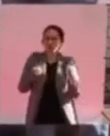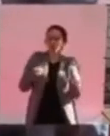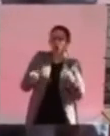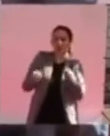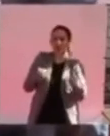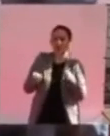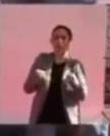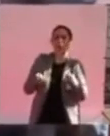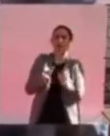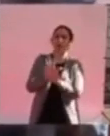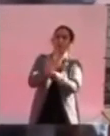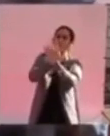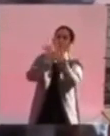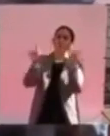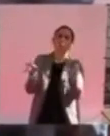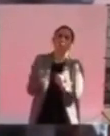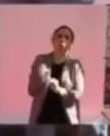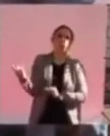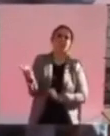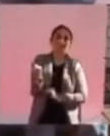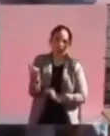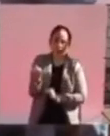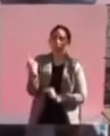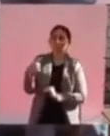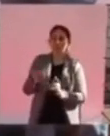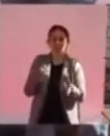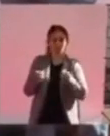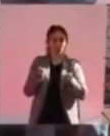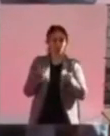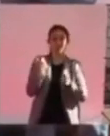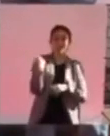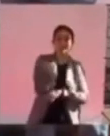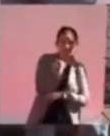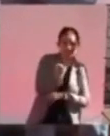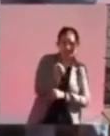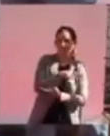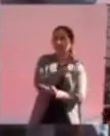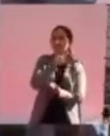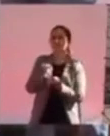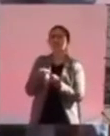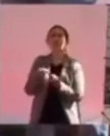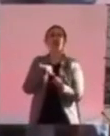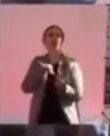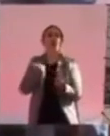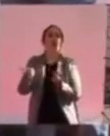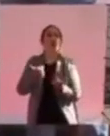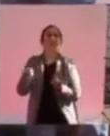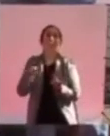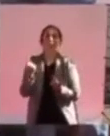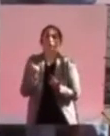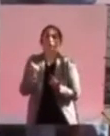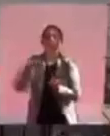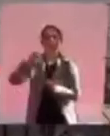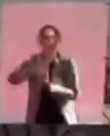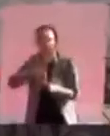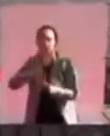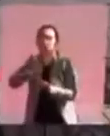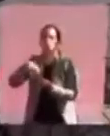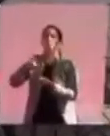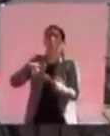sia nella gestione dei servizi che nel coordinamento dei casi clinici e dell'equipe multiprofessionali